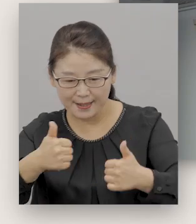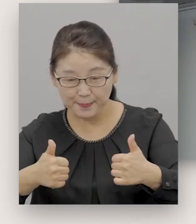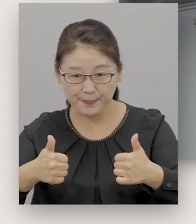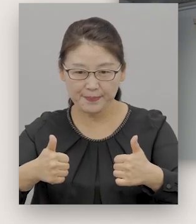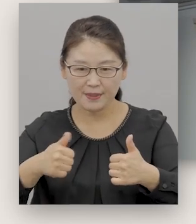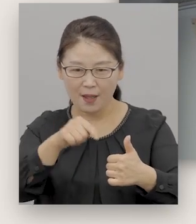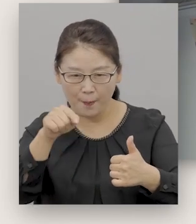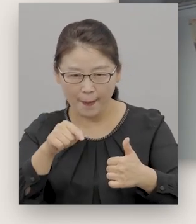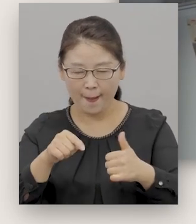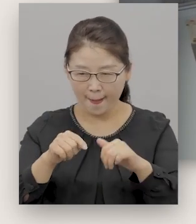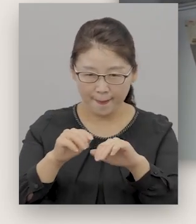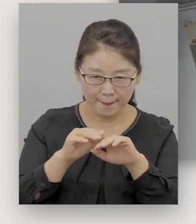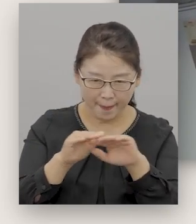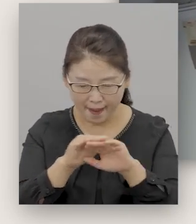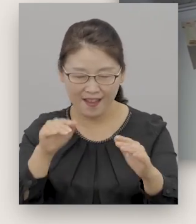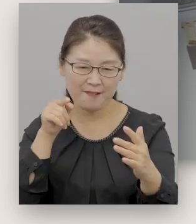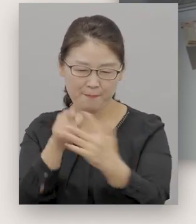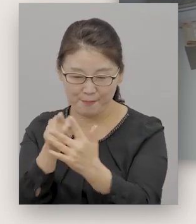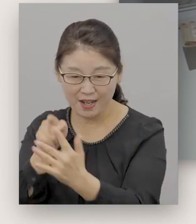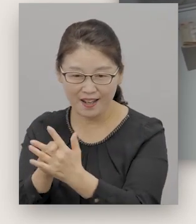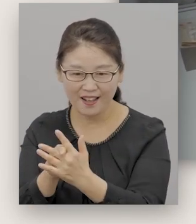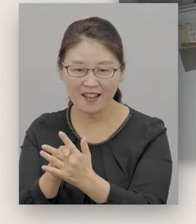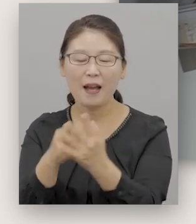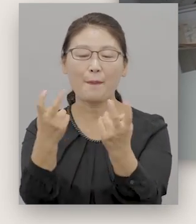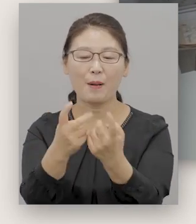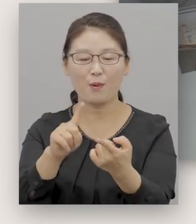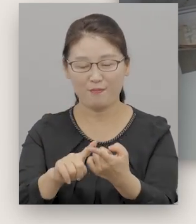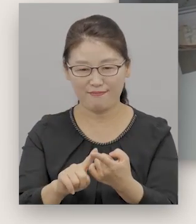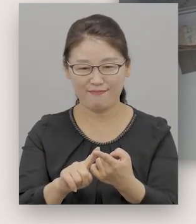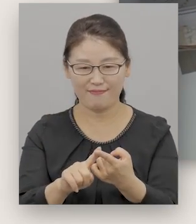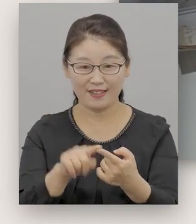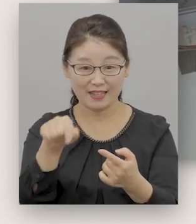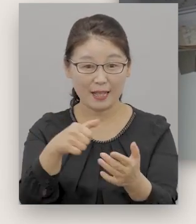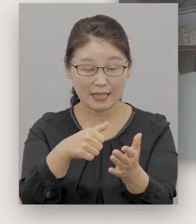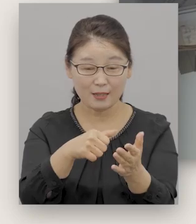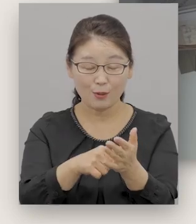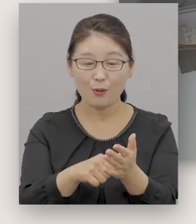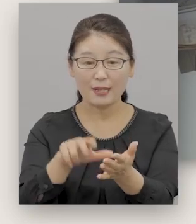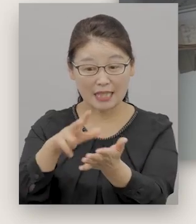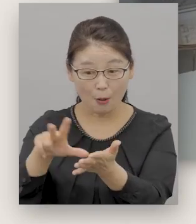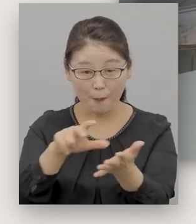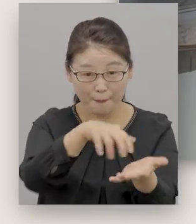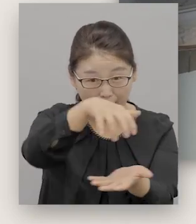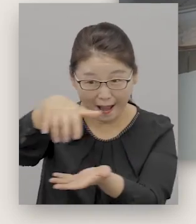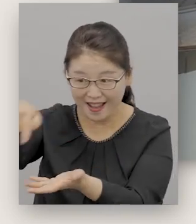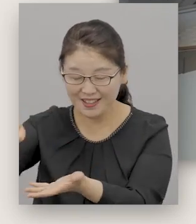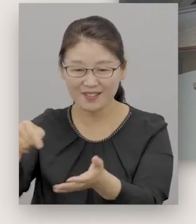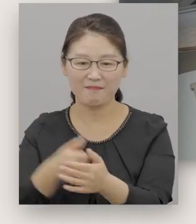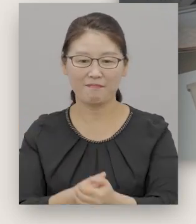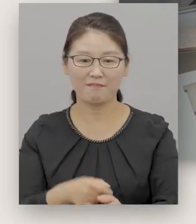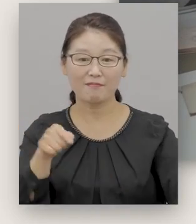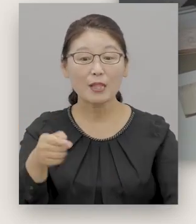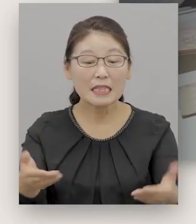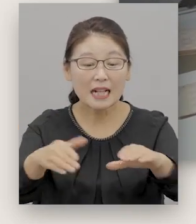정리를 한 그런 아카이브고 또저 상자는 어떤 한 백화점에서 구매를 했었던 레디메이드 상자